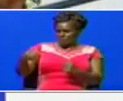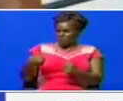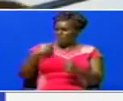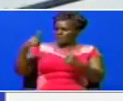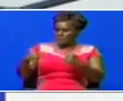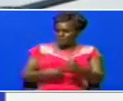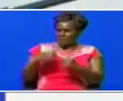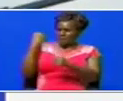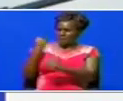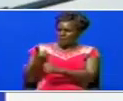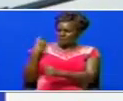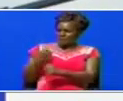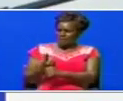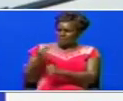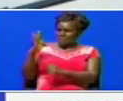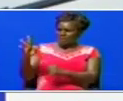62,611,